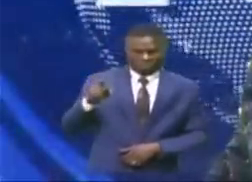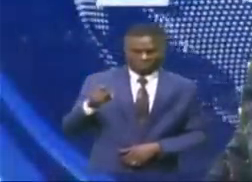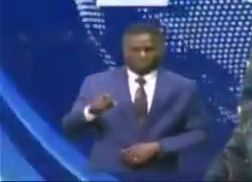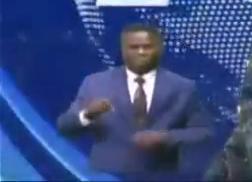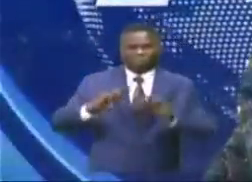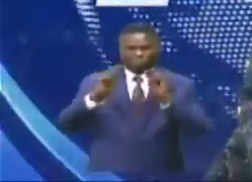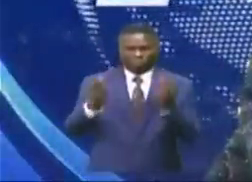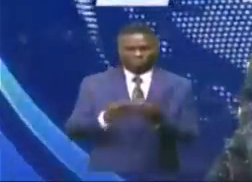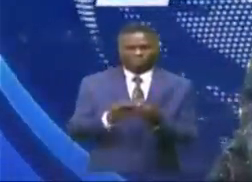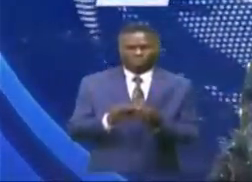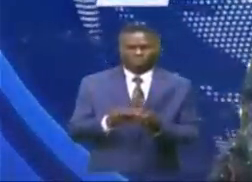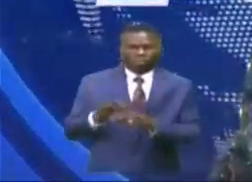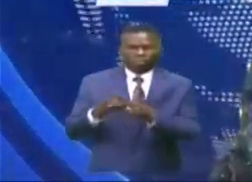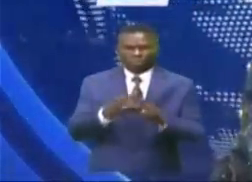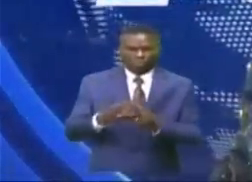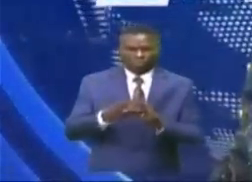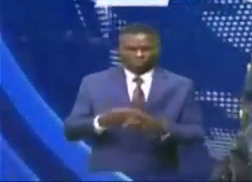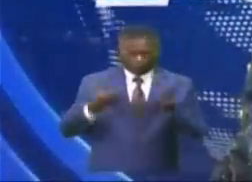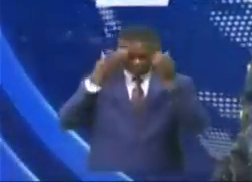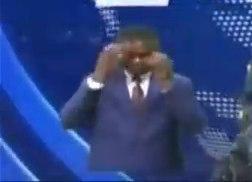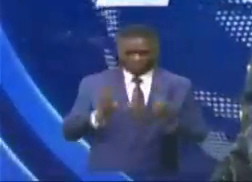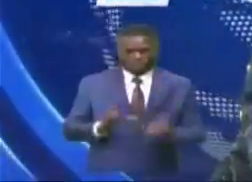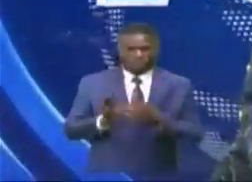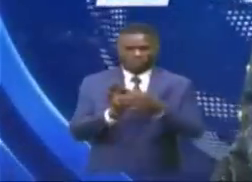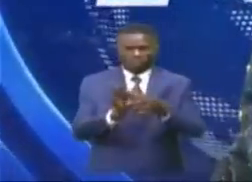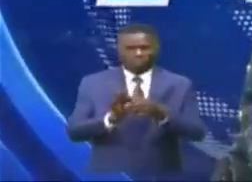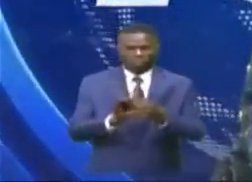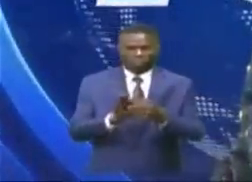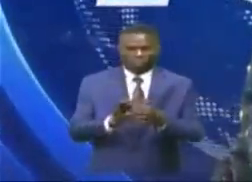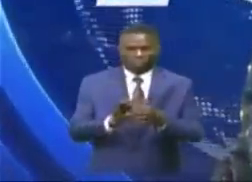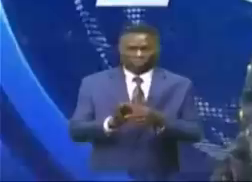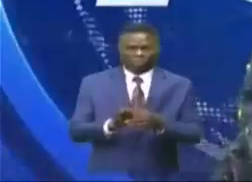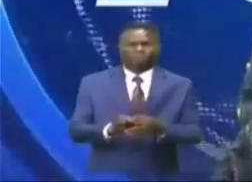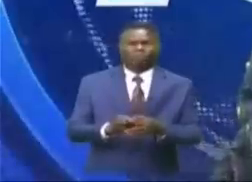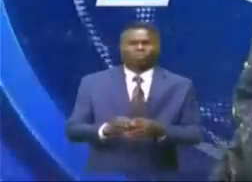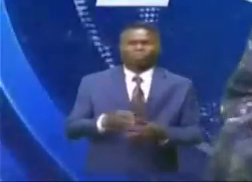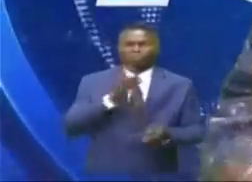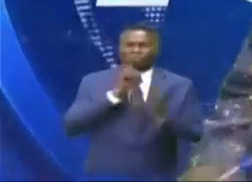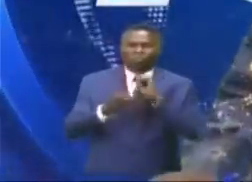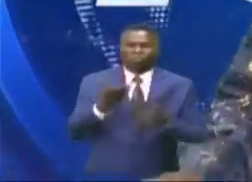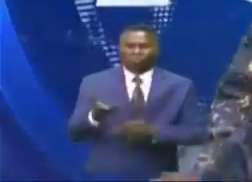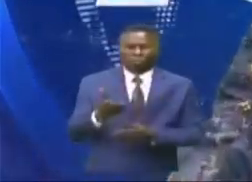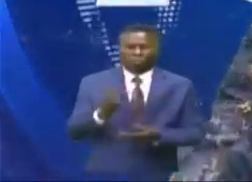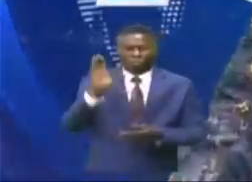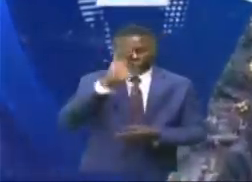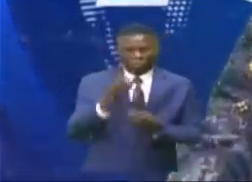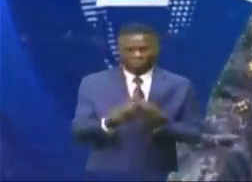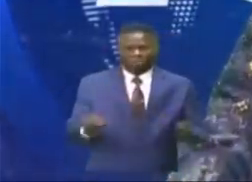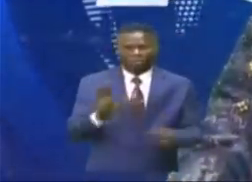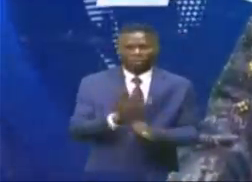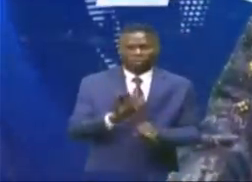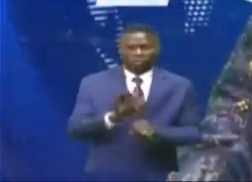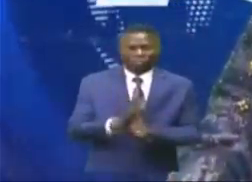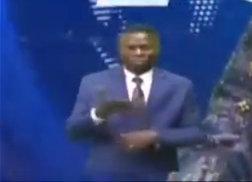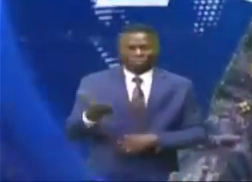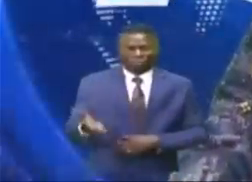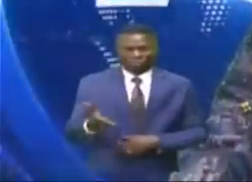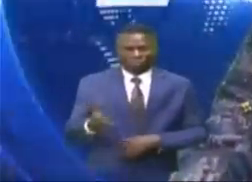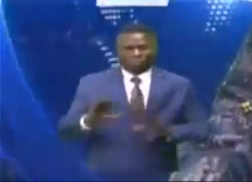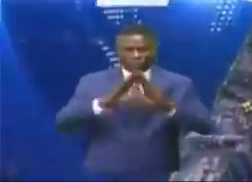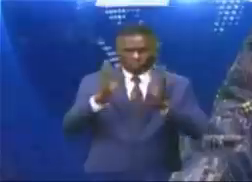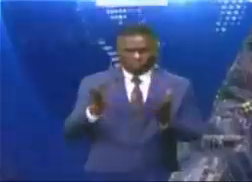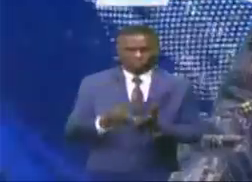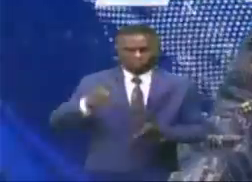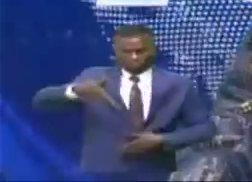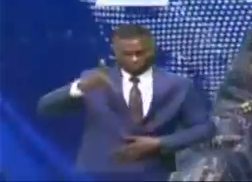coordination et de suivi de conventions de collaboration était autour d'une table pour débattre sur plusieurs défis majeurs. Tous